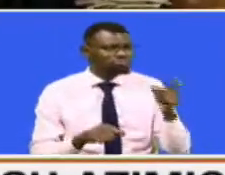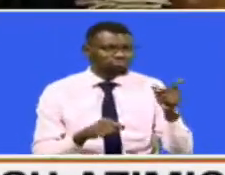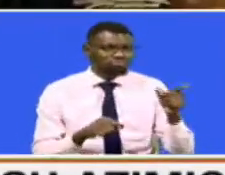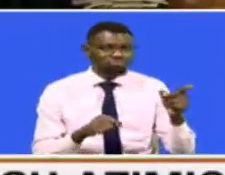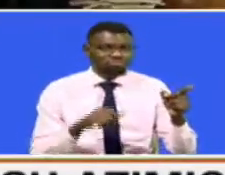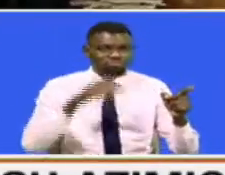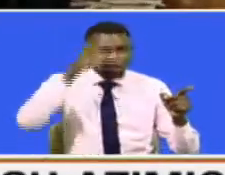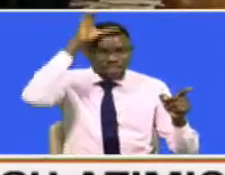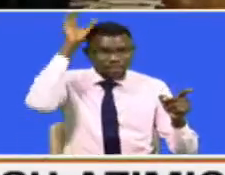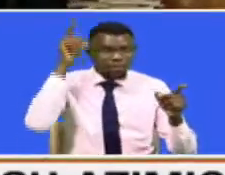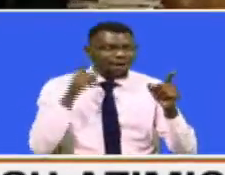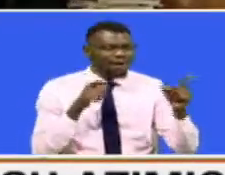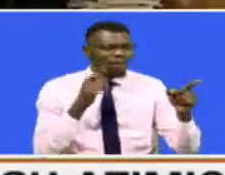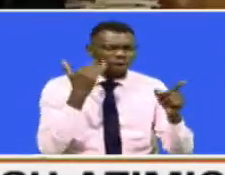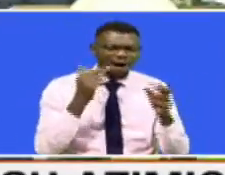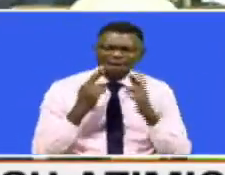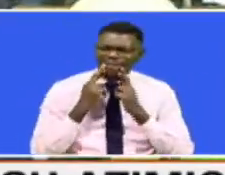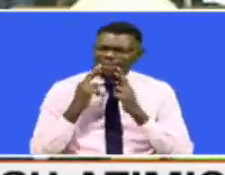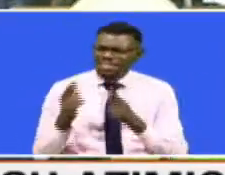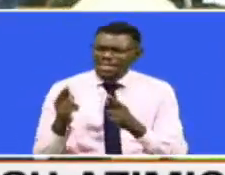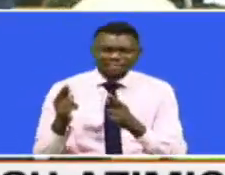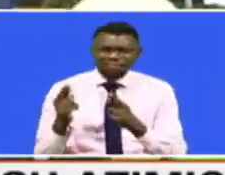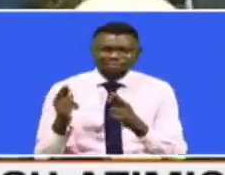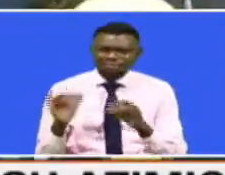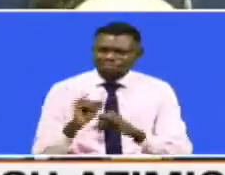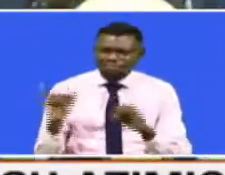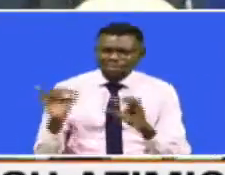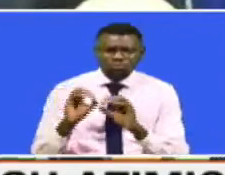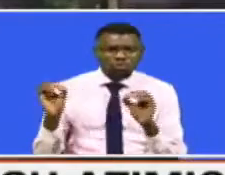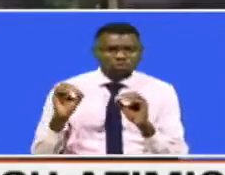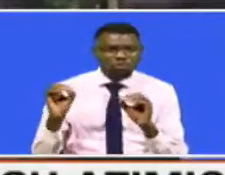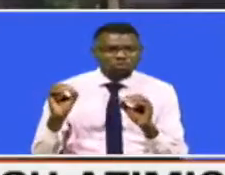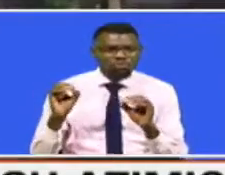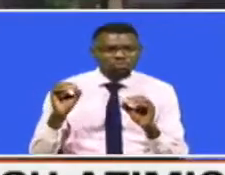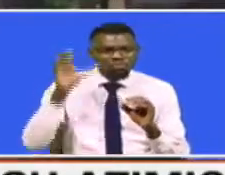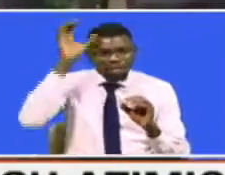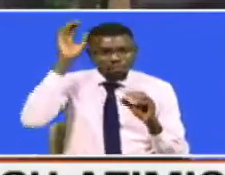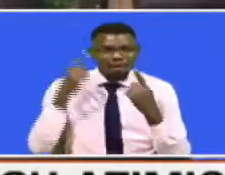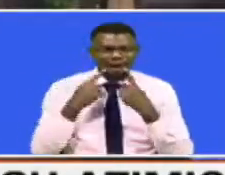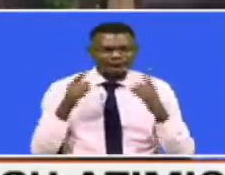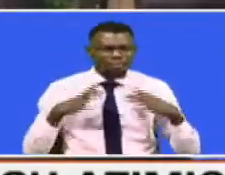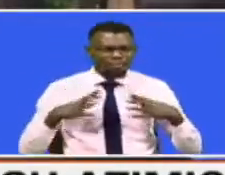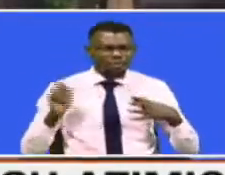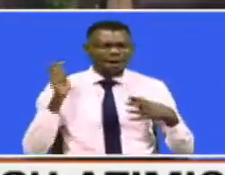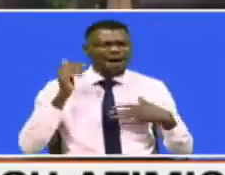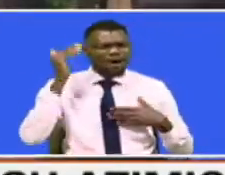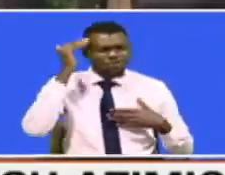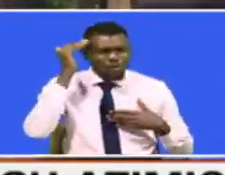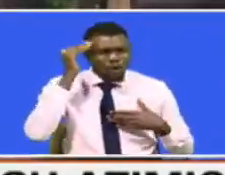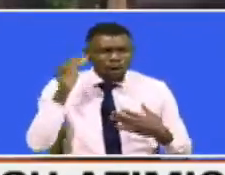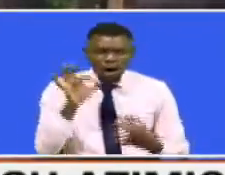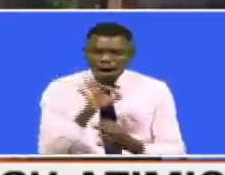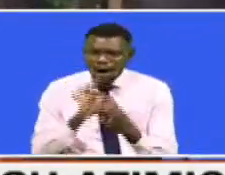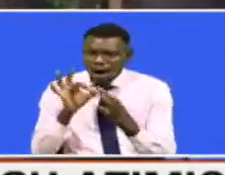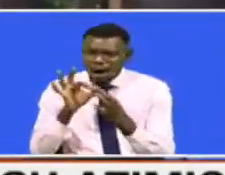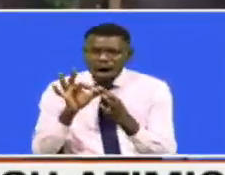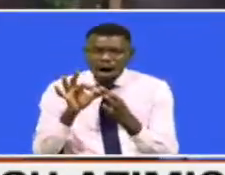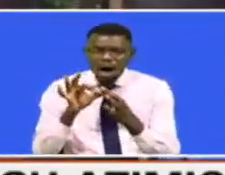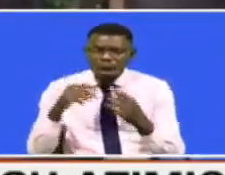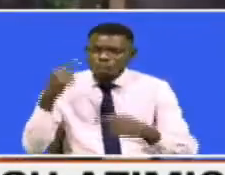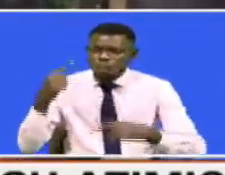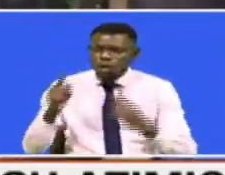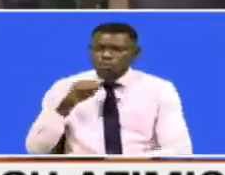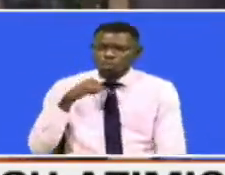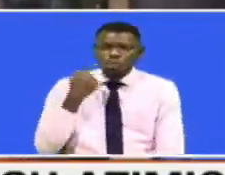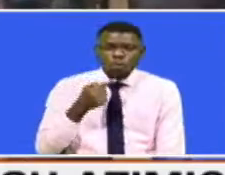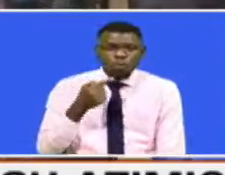kufanyika kuhusiana na matokeo yaliyotangazwa na Chebukati. But can you know exactly who won or